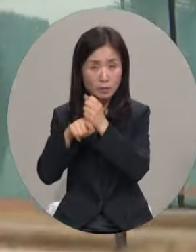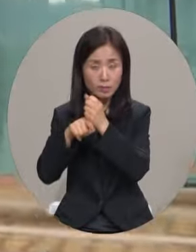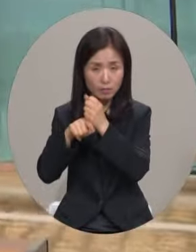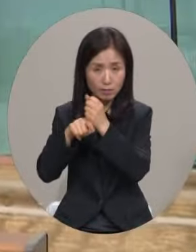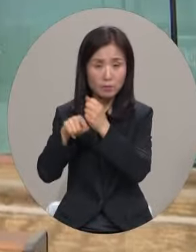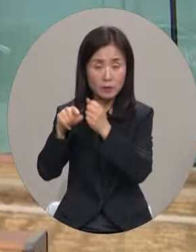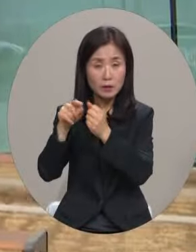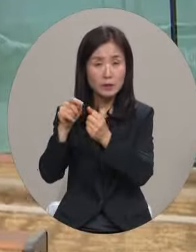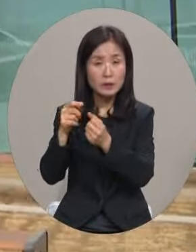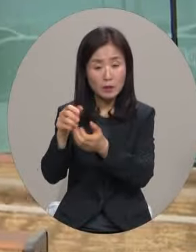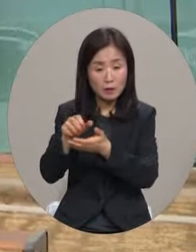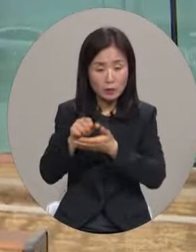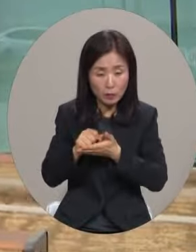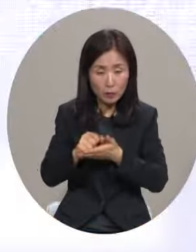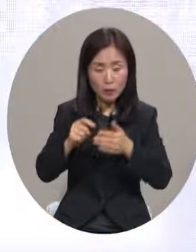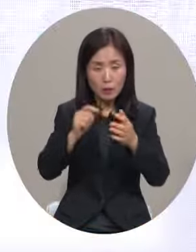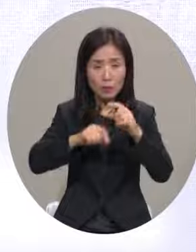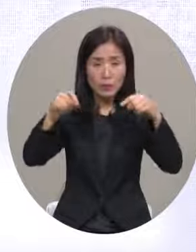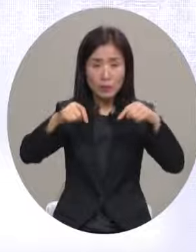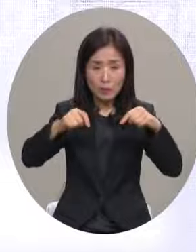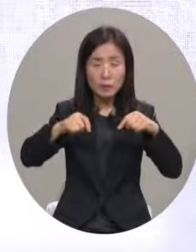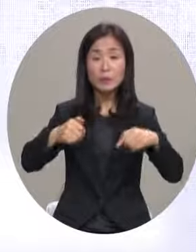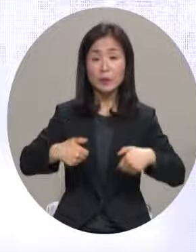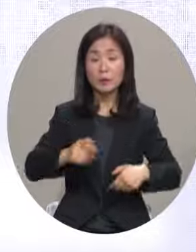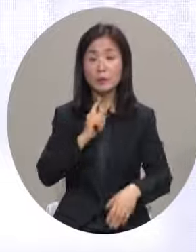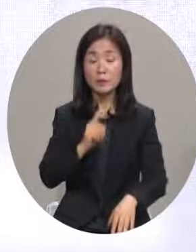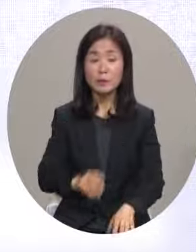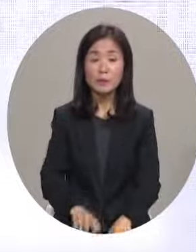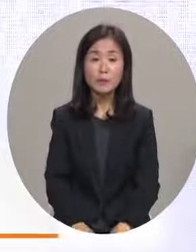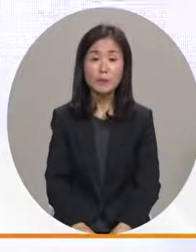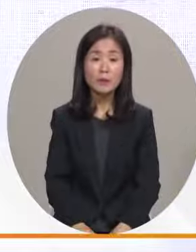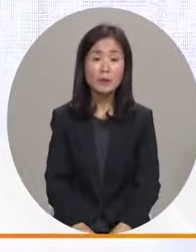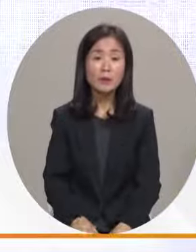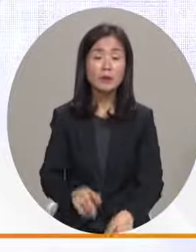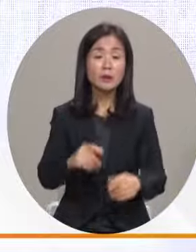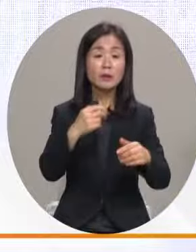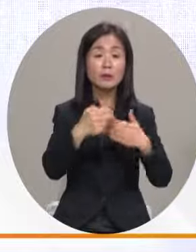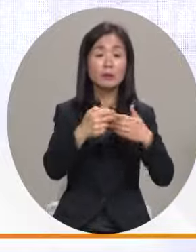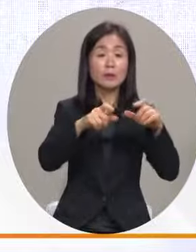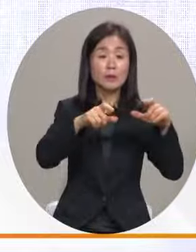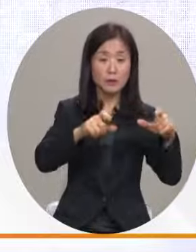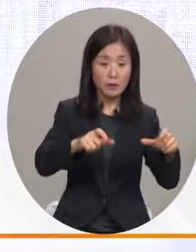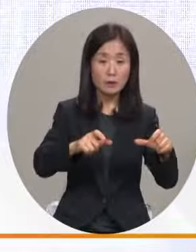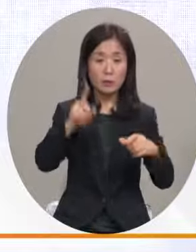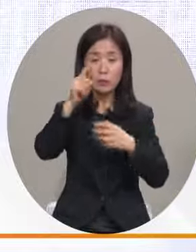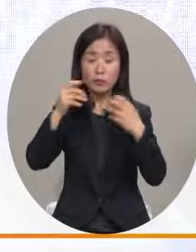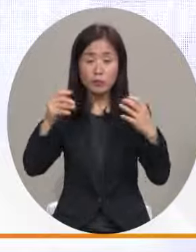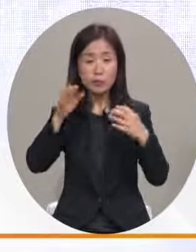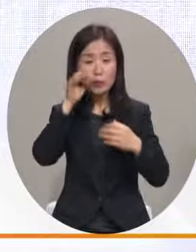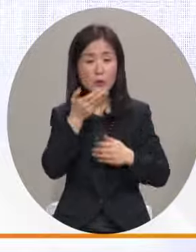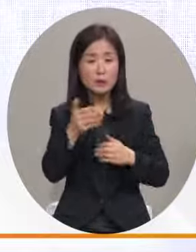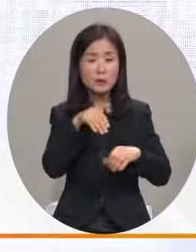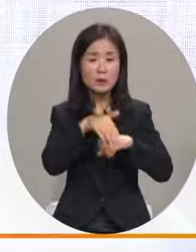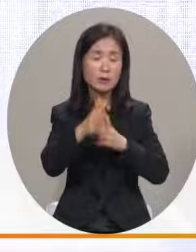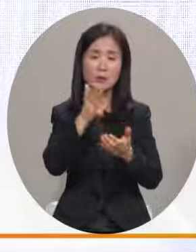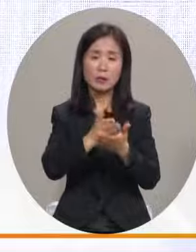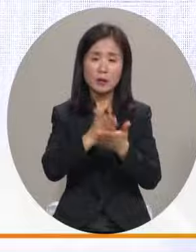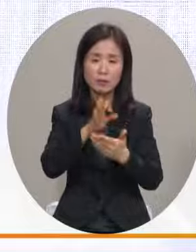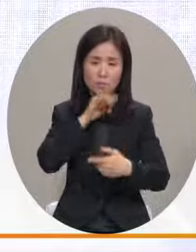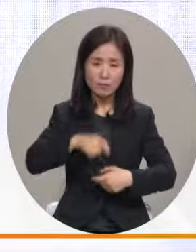협상이 필요하다는 입장입니다 우리과 정부 모두 보여주기식이 아닌 진정성을 가지고 밤물 세 우사라이